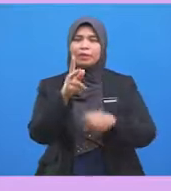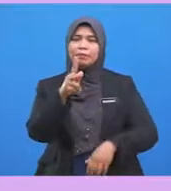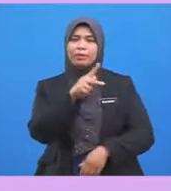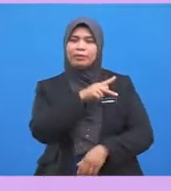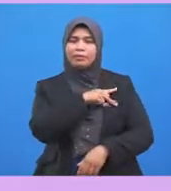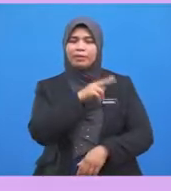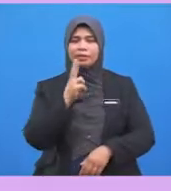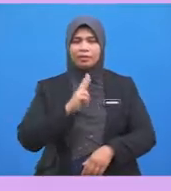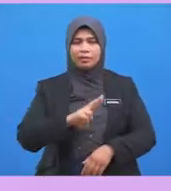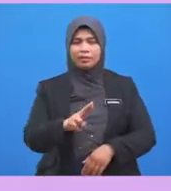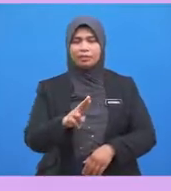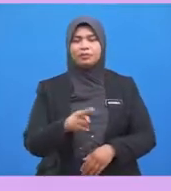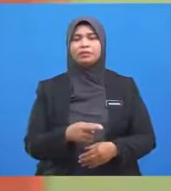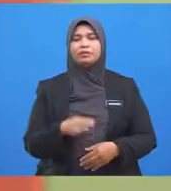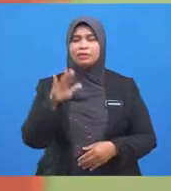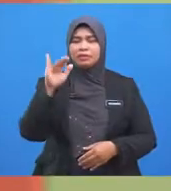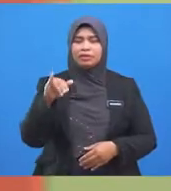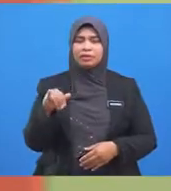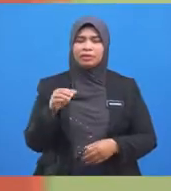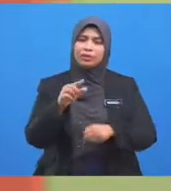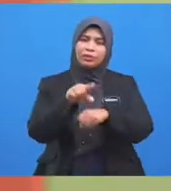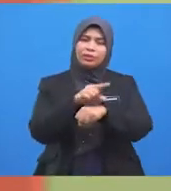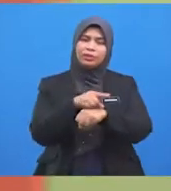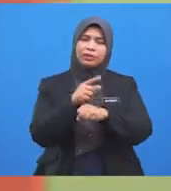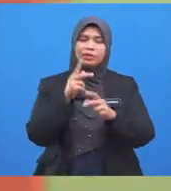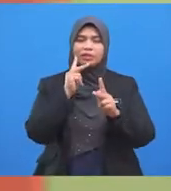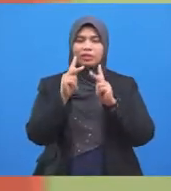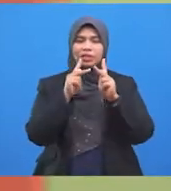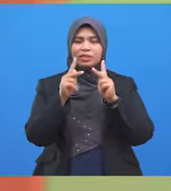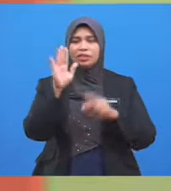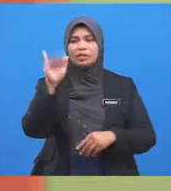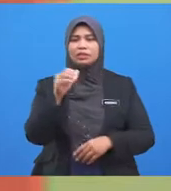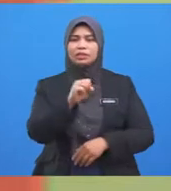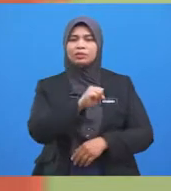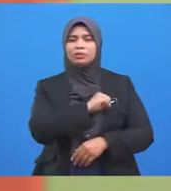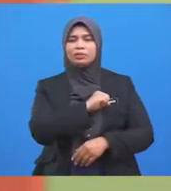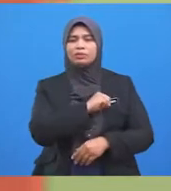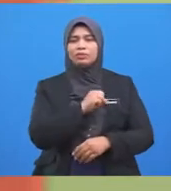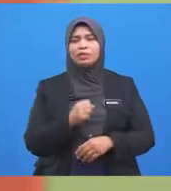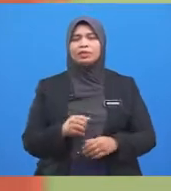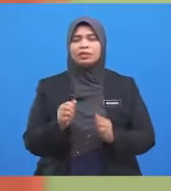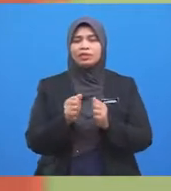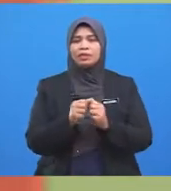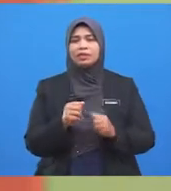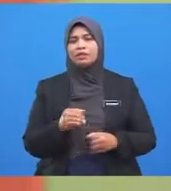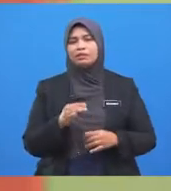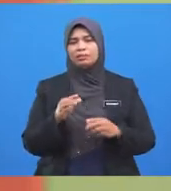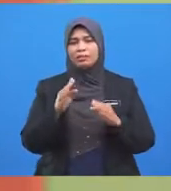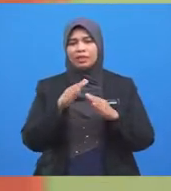agama. Ya, penggunaan kata-kata yang sopan dengan intonasi yang